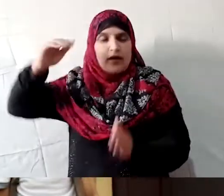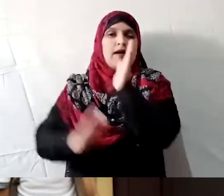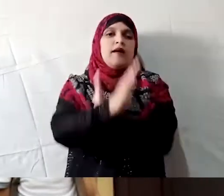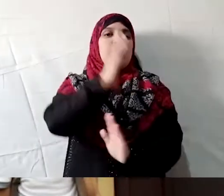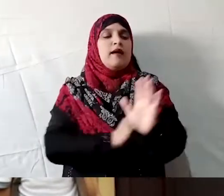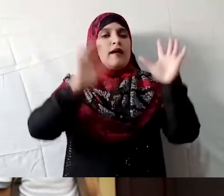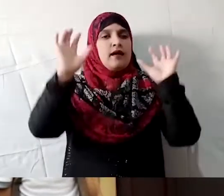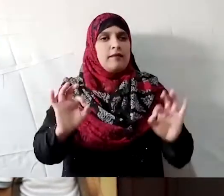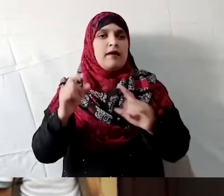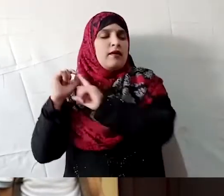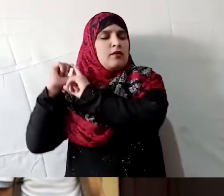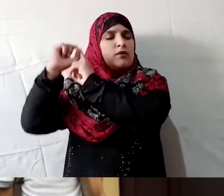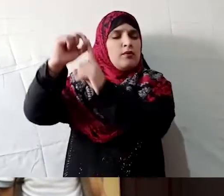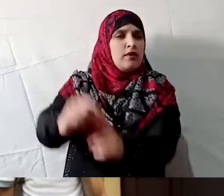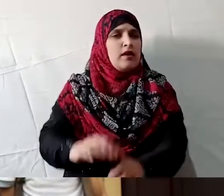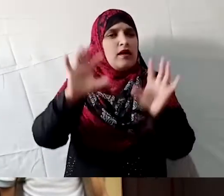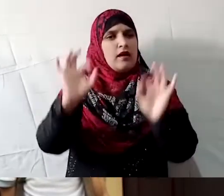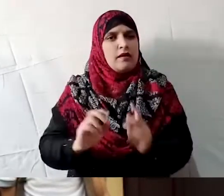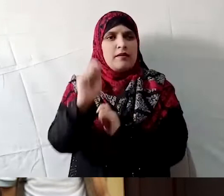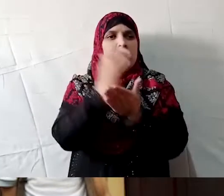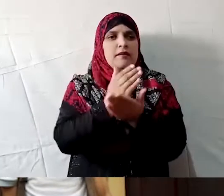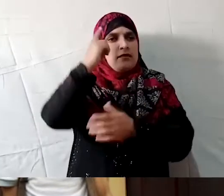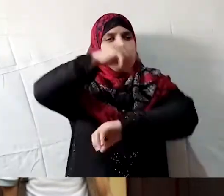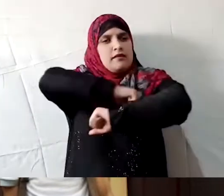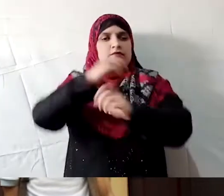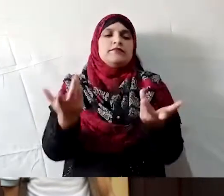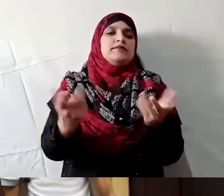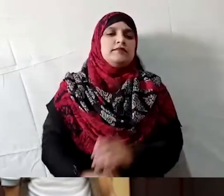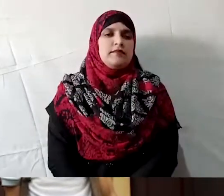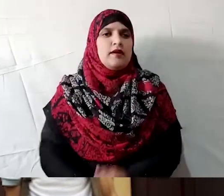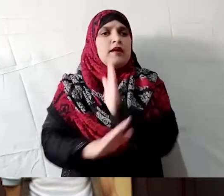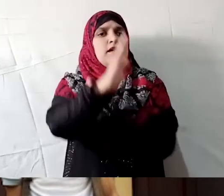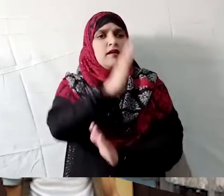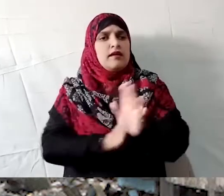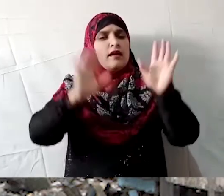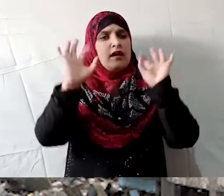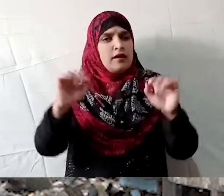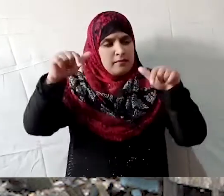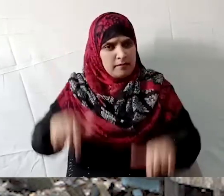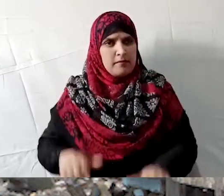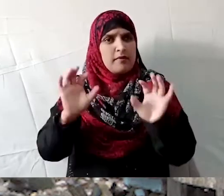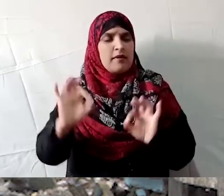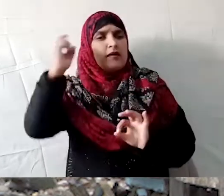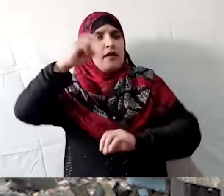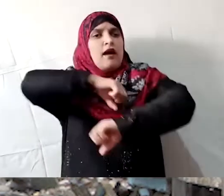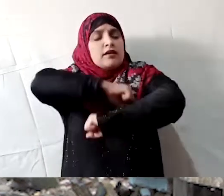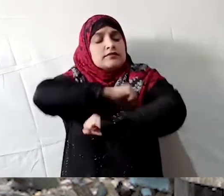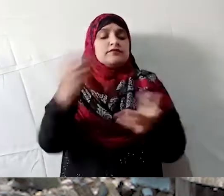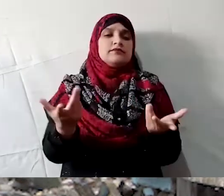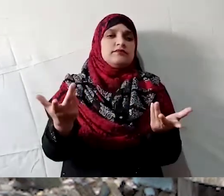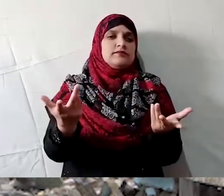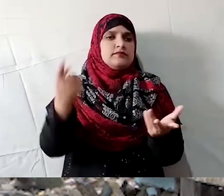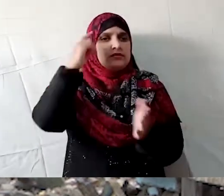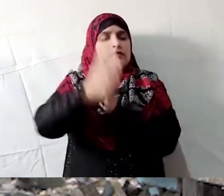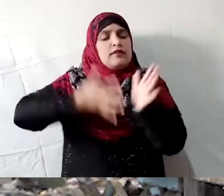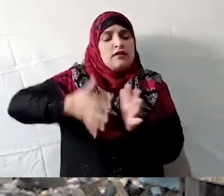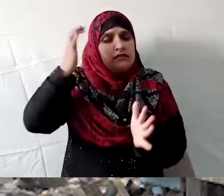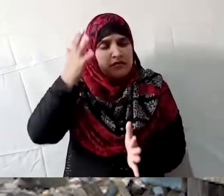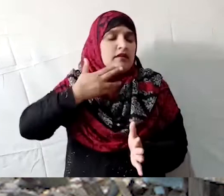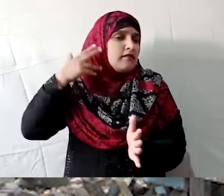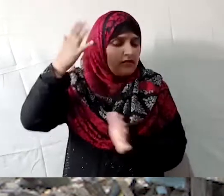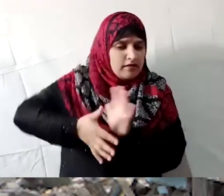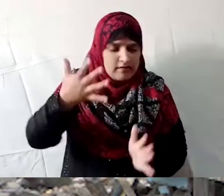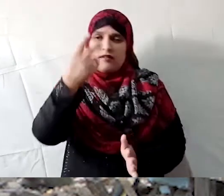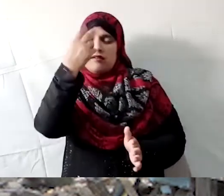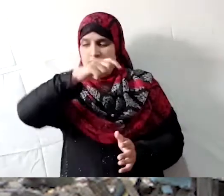इसकी क्या वजह है? अफराद बहम माजूरी क्या डिज़ास्टर प्लानिंग में शामिल नहीं है? पाकिस्तान में अब तक जितनी भी आफात आई